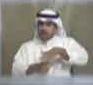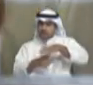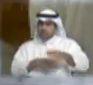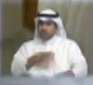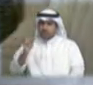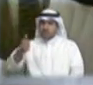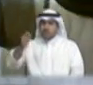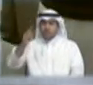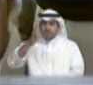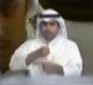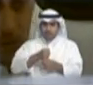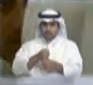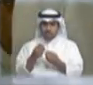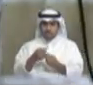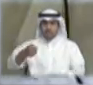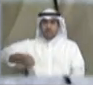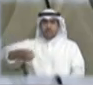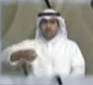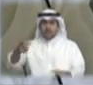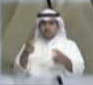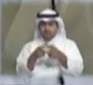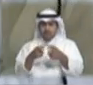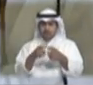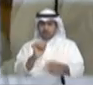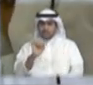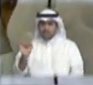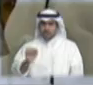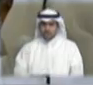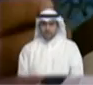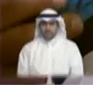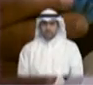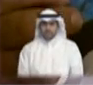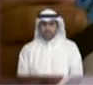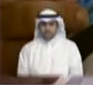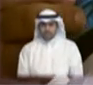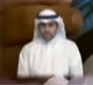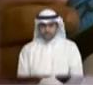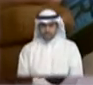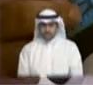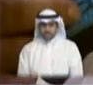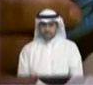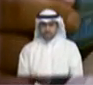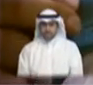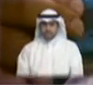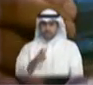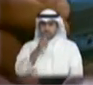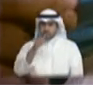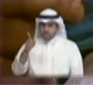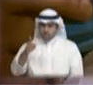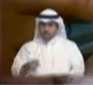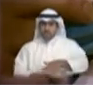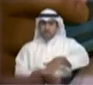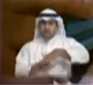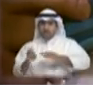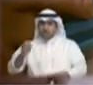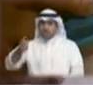قبل أهل الفقيد في رحيل أحد أبناء الكويت. كان حكيم وله حنكة سياسية ودار الأمور،